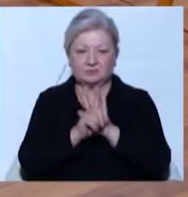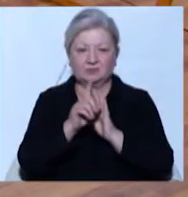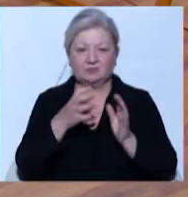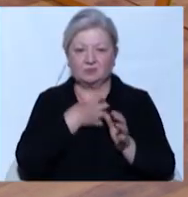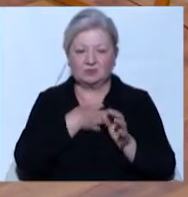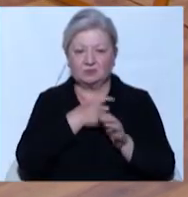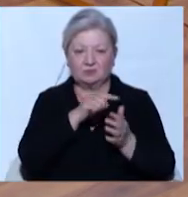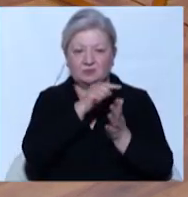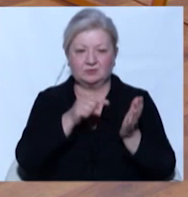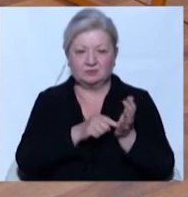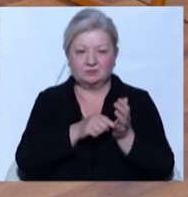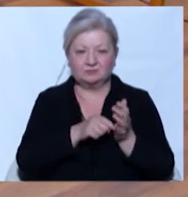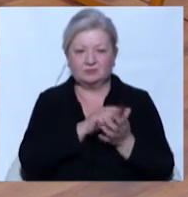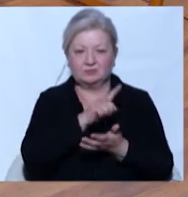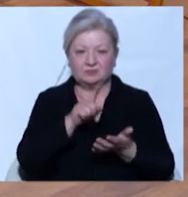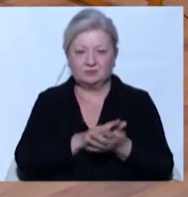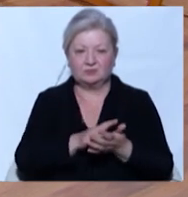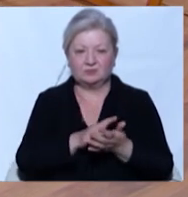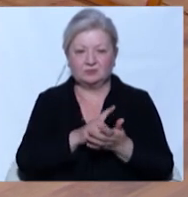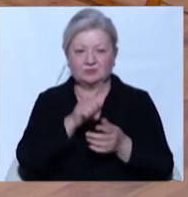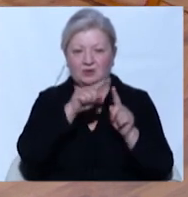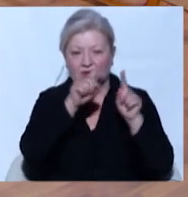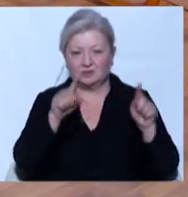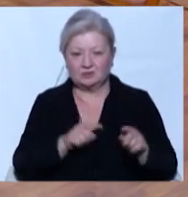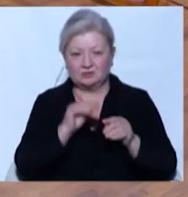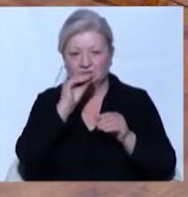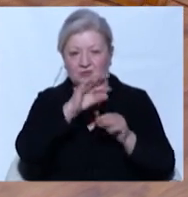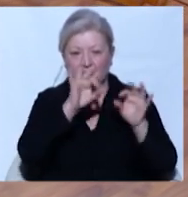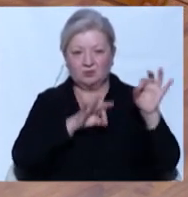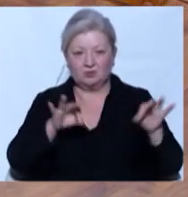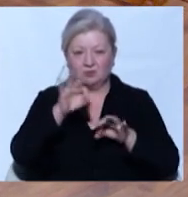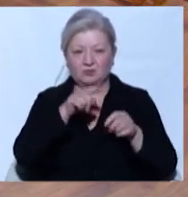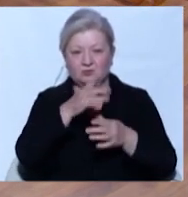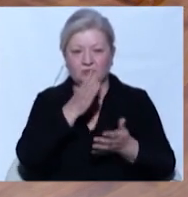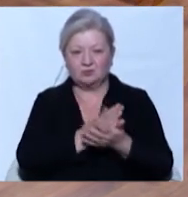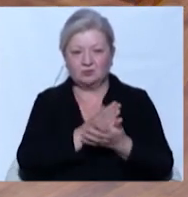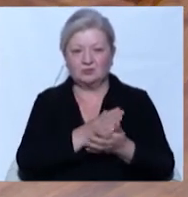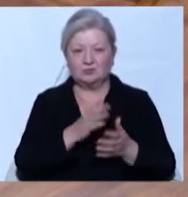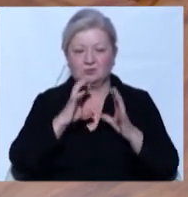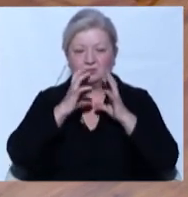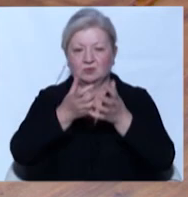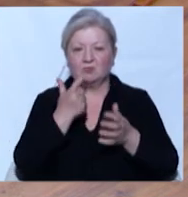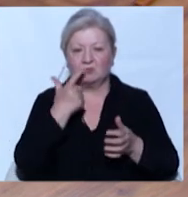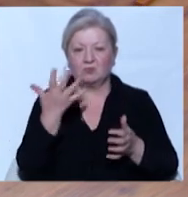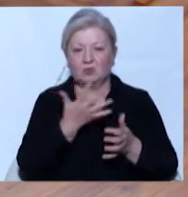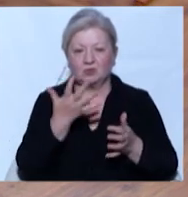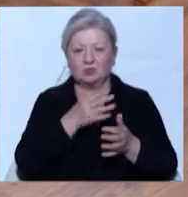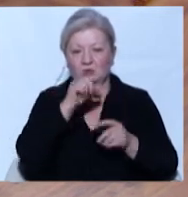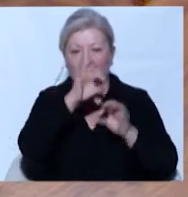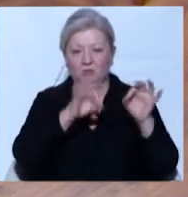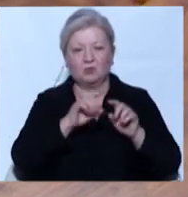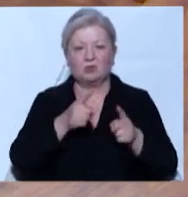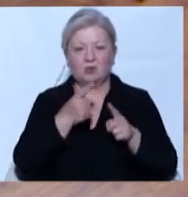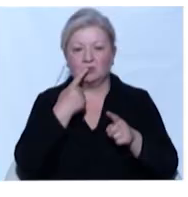საკითხით და მე აუცილებლად გამოვიტან ეკრანზე რუკას და ეს გახლავთ მსოფლიო პოლიტიკური რუკა. რატომ მსოფლიო პოლიტიკური